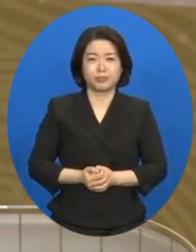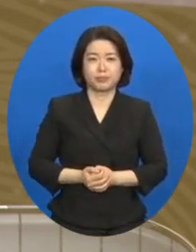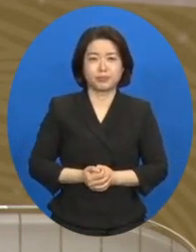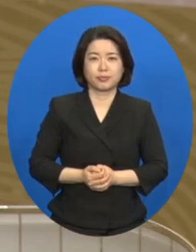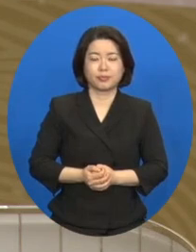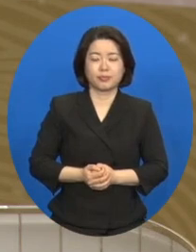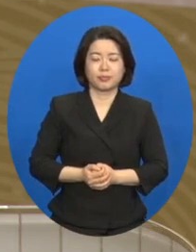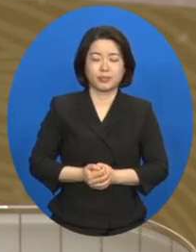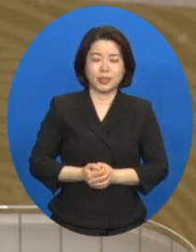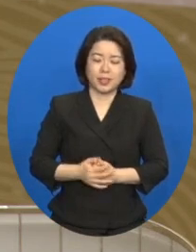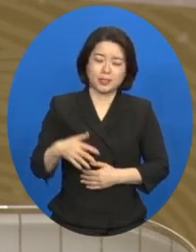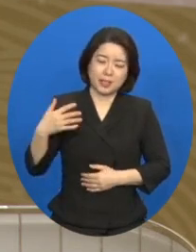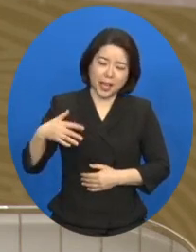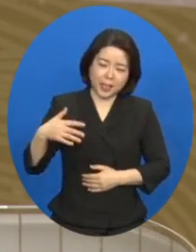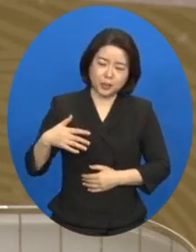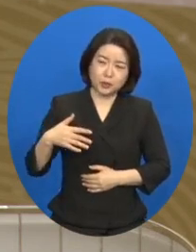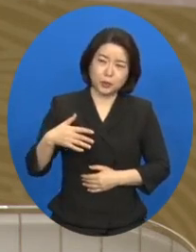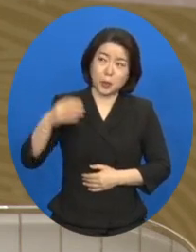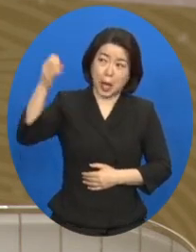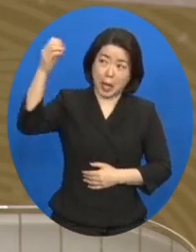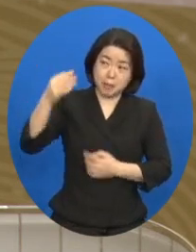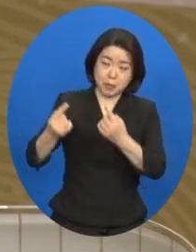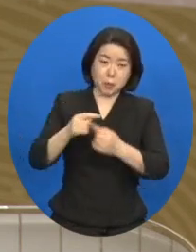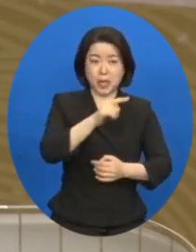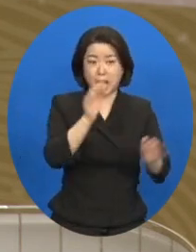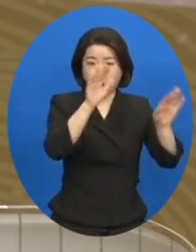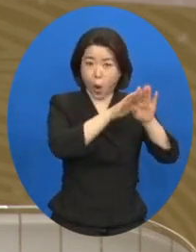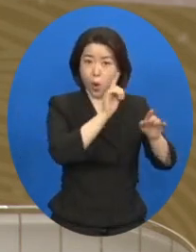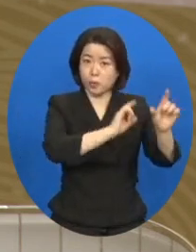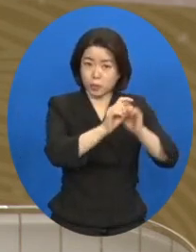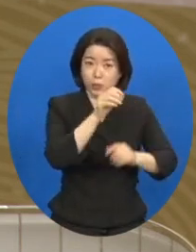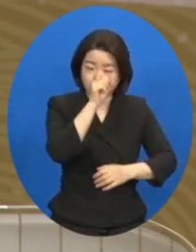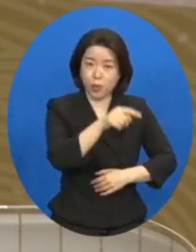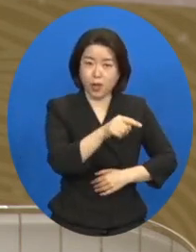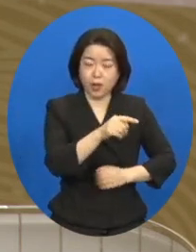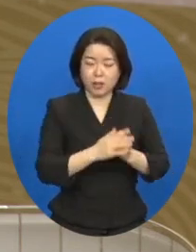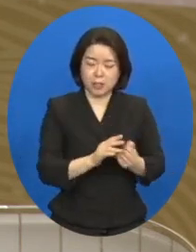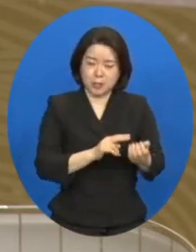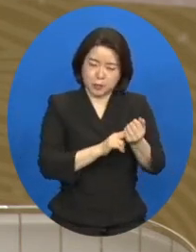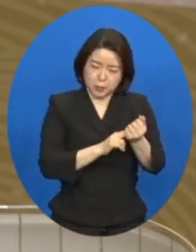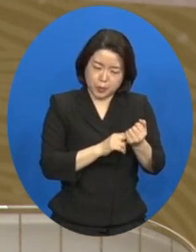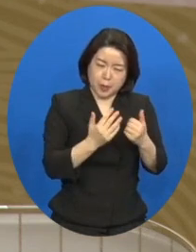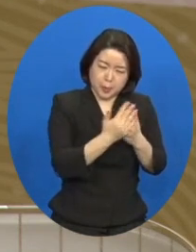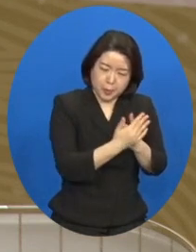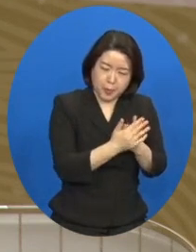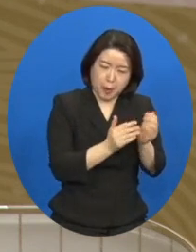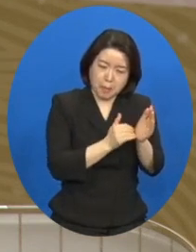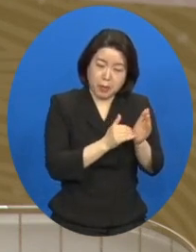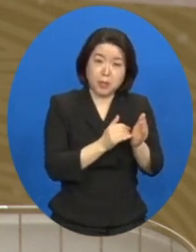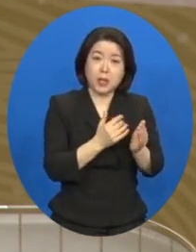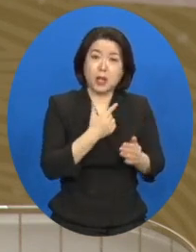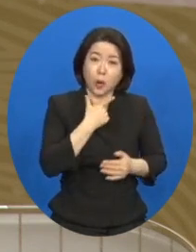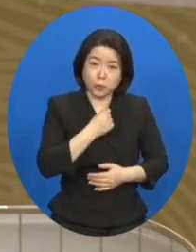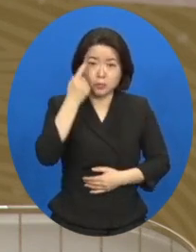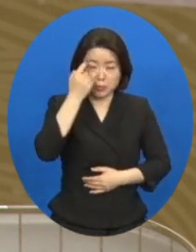아직도 빛보다 어둠이 더 좋으십니까? 숨어 지내고 싶고 감추고 그렇게 살고 싶으세요?